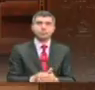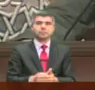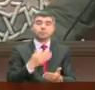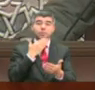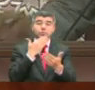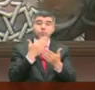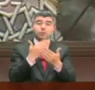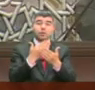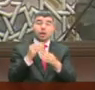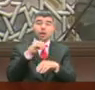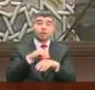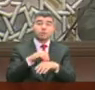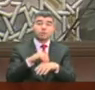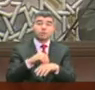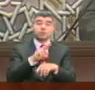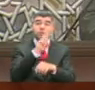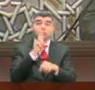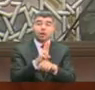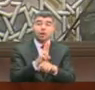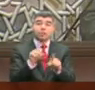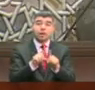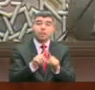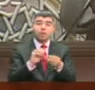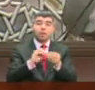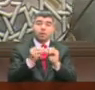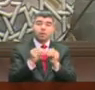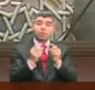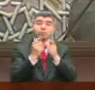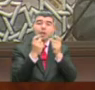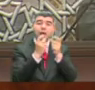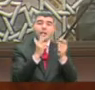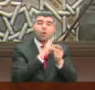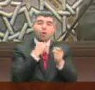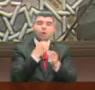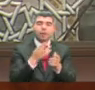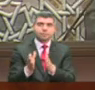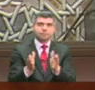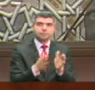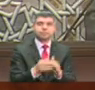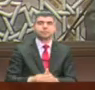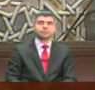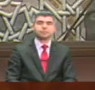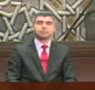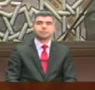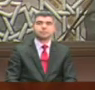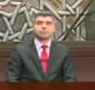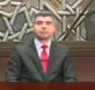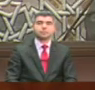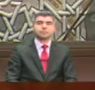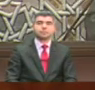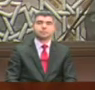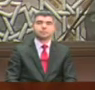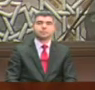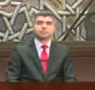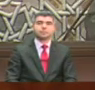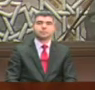خروقات الهيكلة وإعادة الهيكلة في مشاريع العمران للسيدات والسادة النواب محترمين فريق العدالة والتنمية، ليتفضل أحد السادة النواب بطرح سؤال.